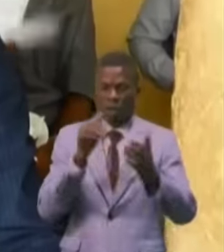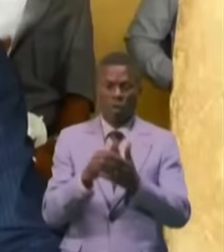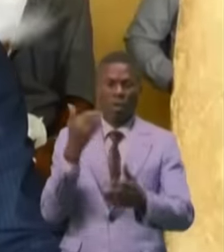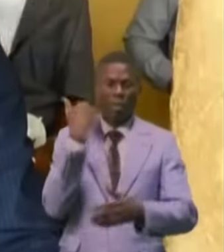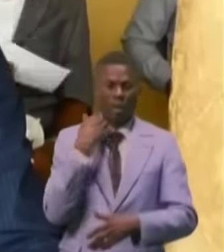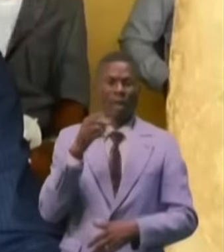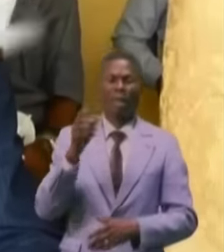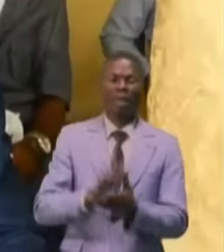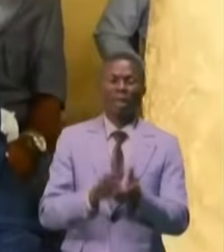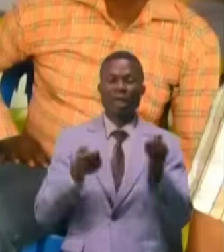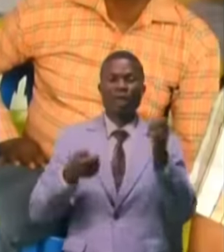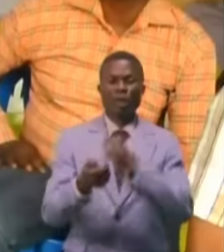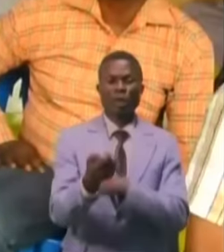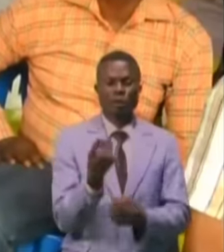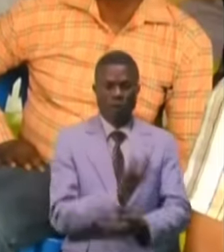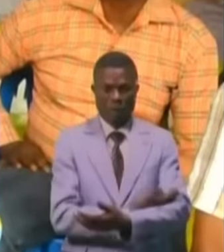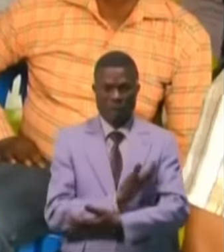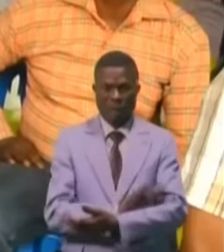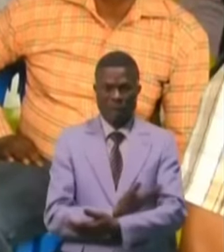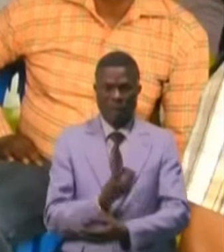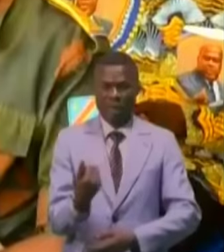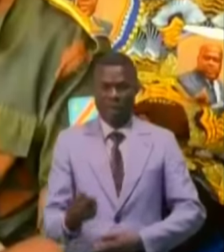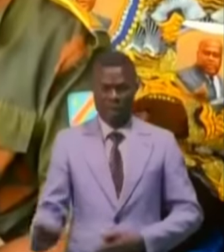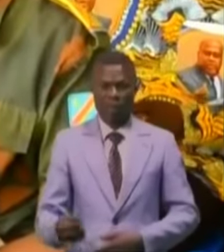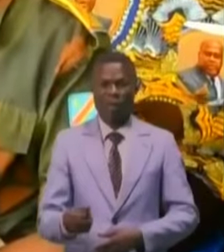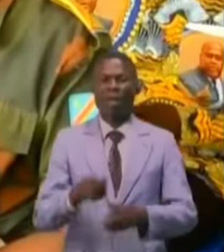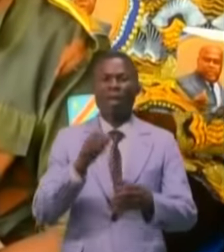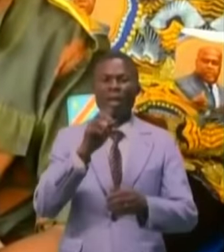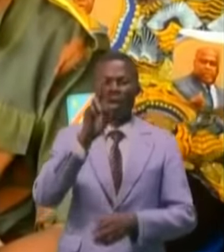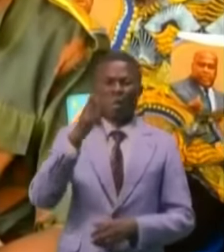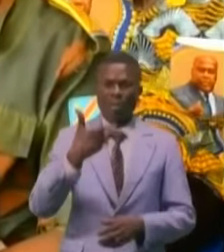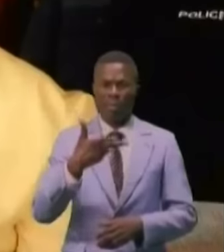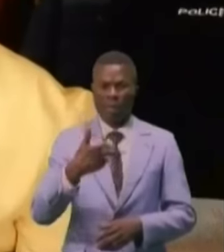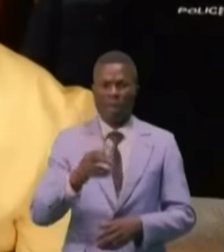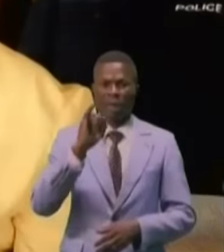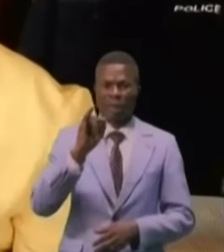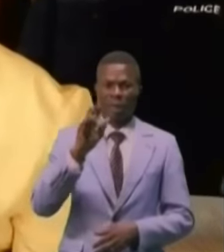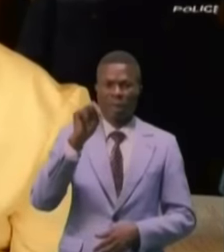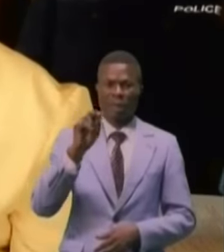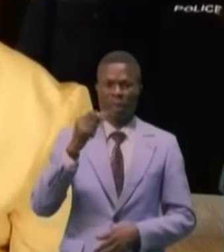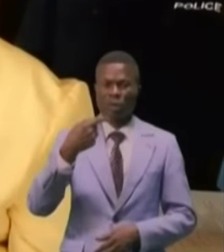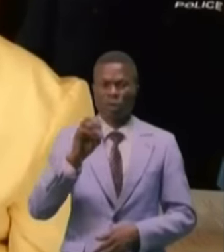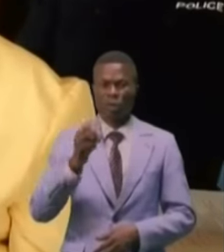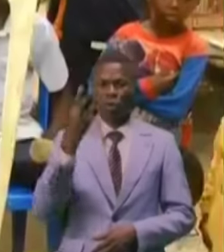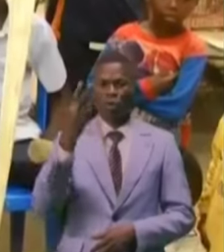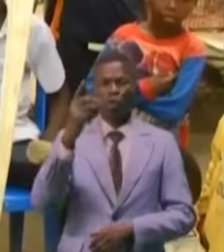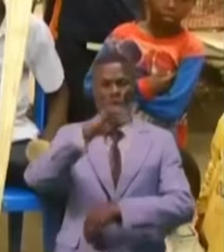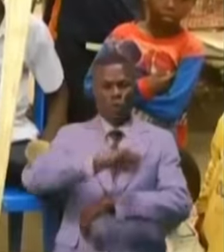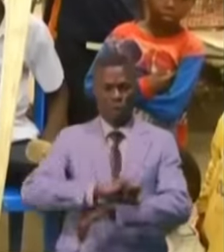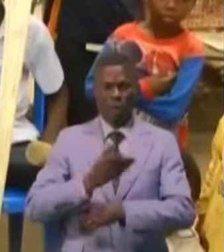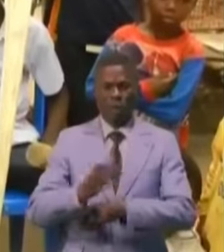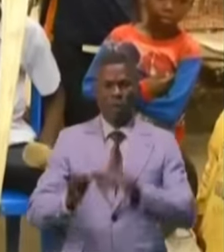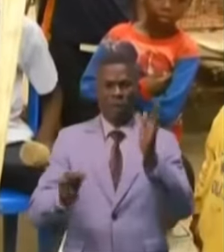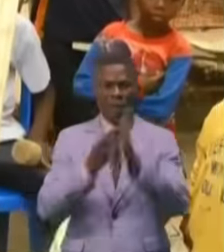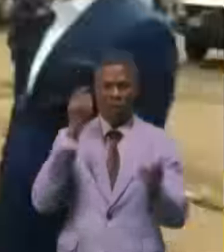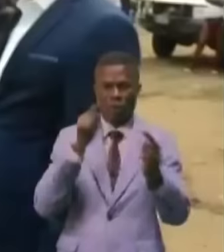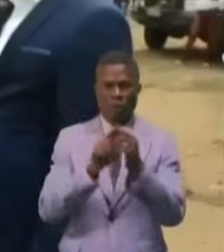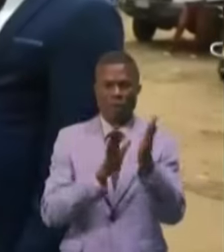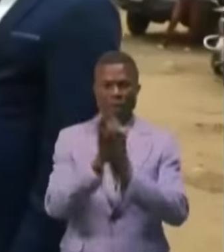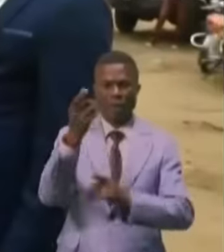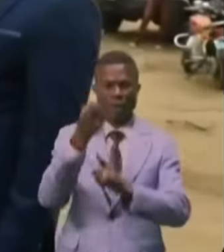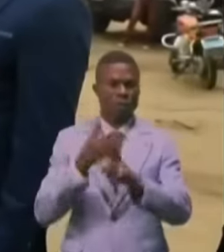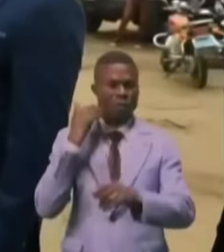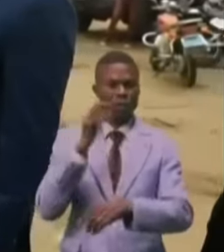maladies mortelles a eu lieu ce mercredi 12 juin à Inongoville pour une durée de 3 jours, du 13 au 15